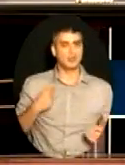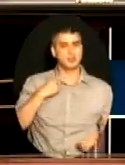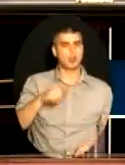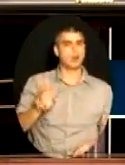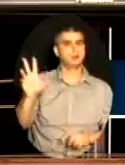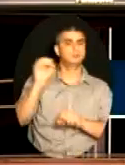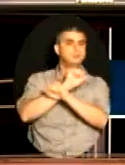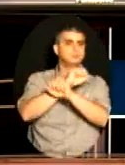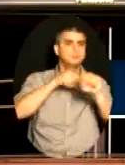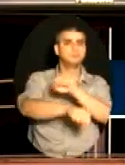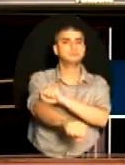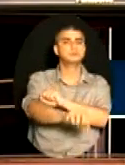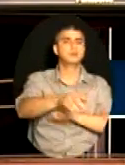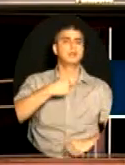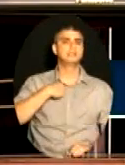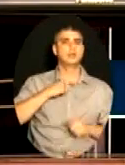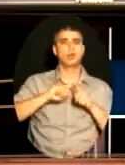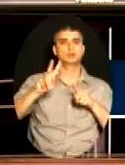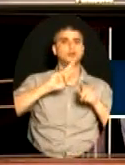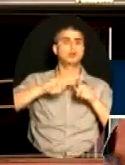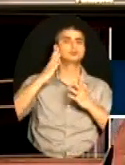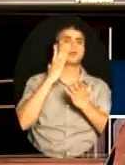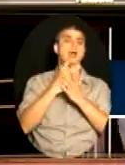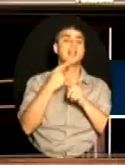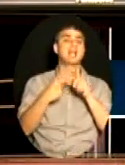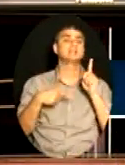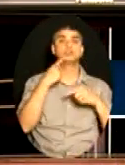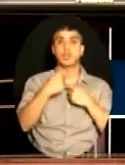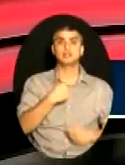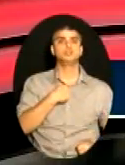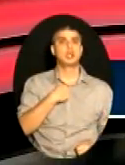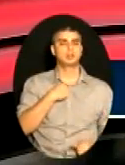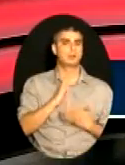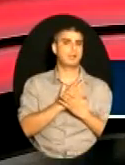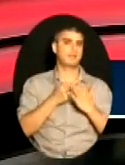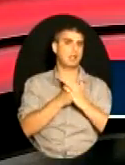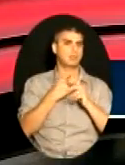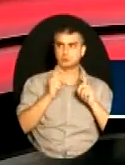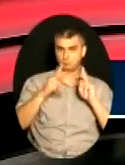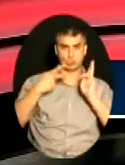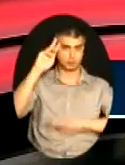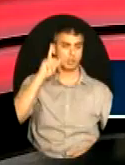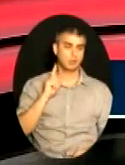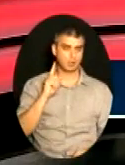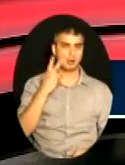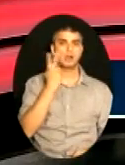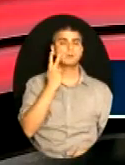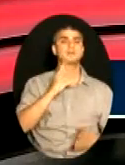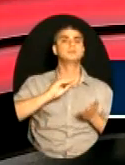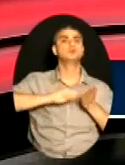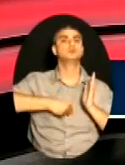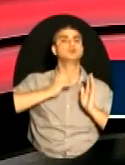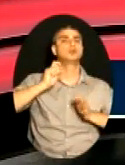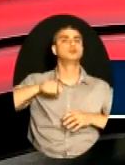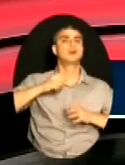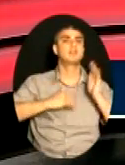אותו במעצר מנהלי אצלי לחודש, חודשיים, עד חצי שנה, שאני קבעתי עד חצי שנה, זה יכול להיות יותר, כמובן באישור של